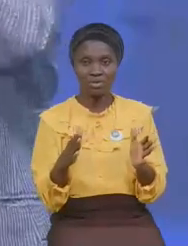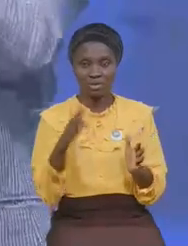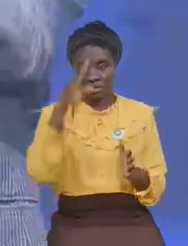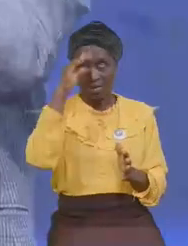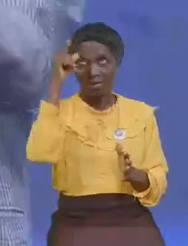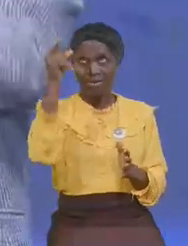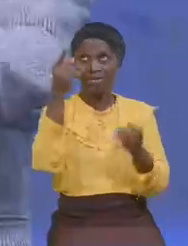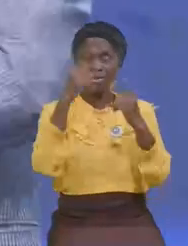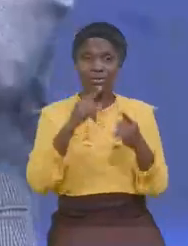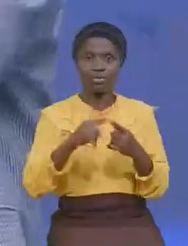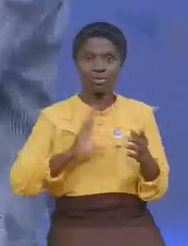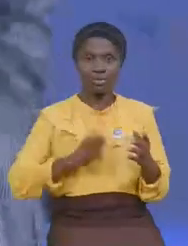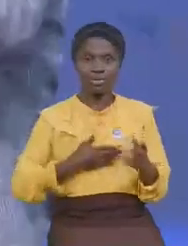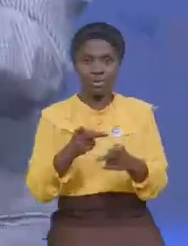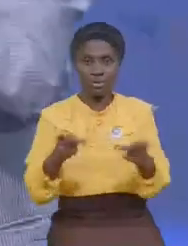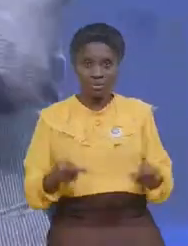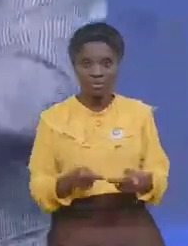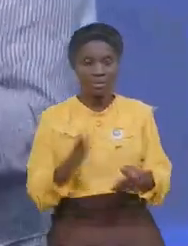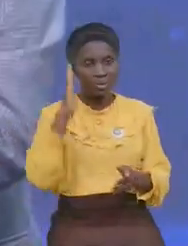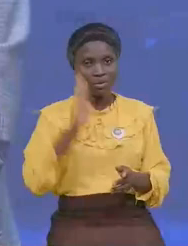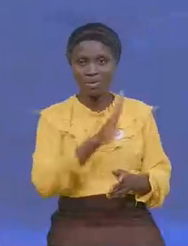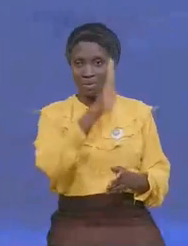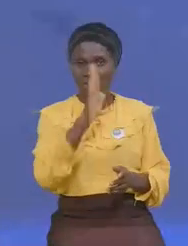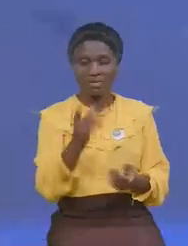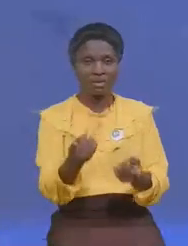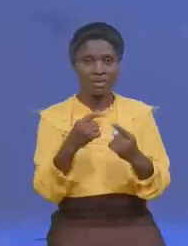Il savait que sans son arrivée,